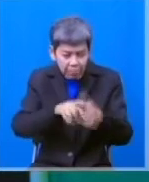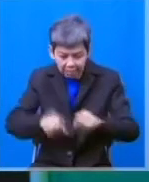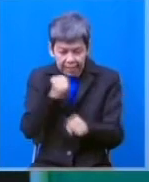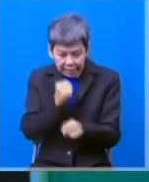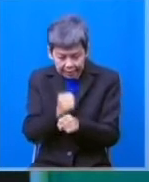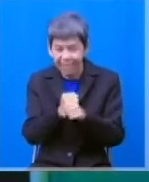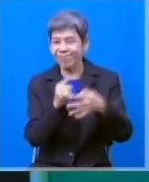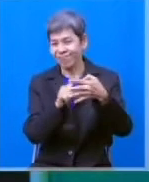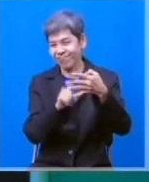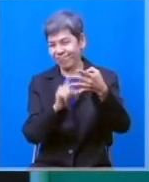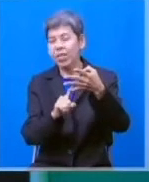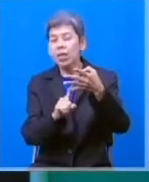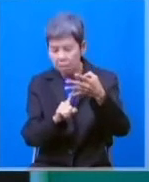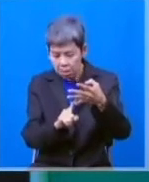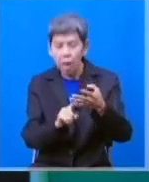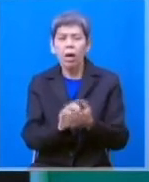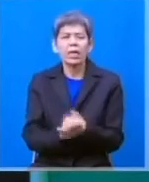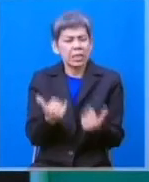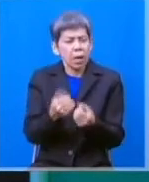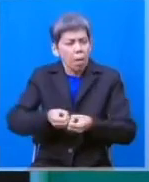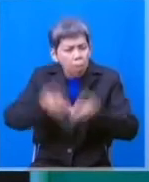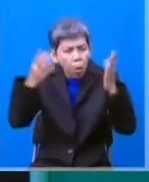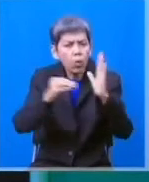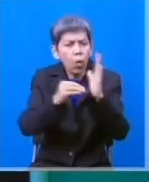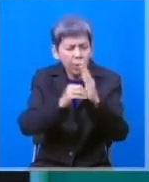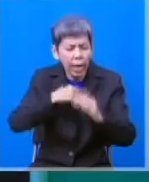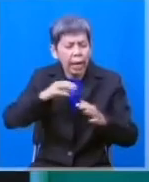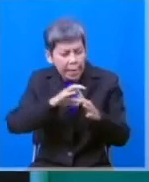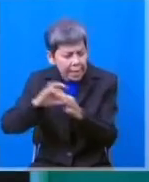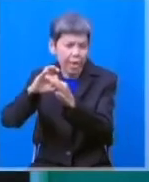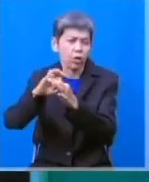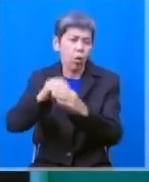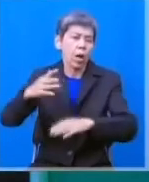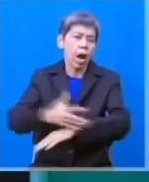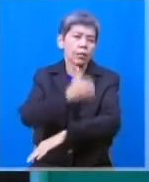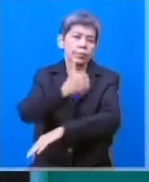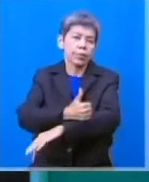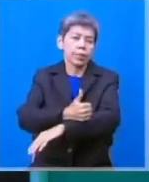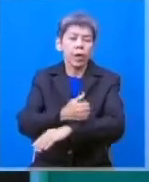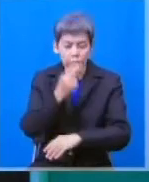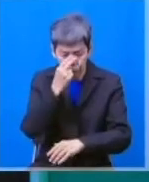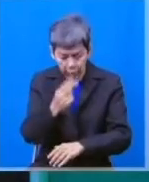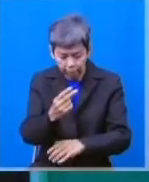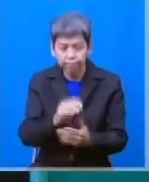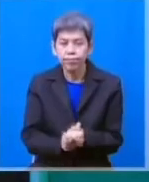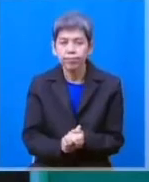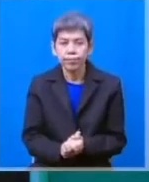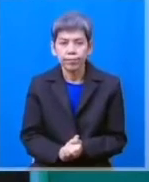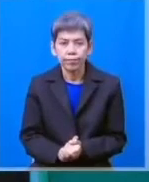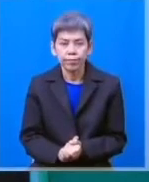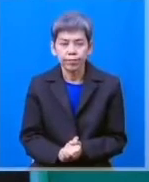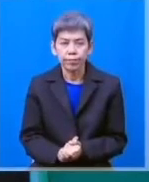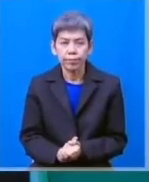ด้วยนะครับพร้อมกับบอกด้วยว่าเหตุการณ์ที่เกิดขึ้นครั้งนี้นั้นน่าจะเกี่ยวโยงกับเรื่องการเมืองติดตามบรรยากาศสดพร้อมกันได้เลยนะครับกับคุณสมเกีย